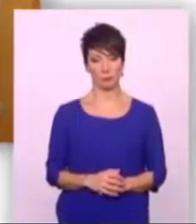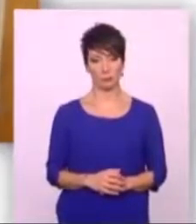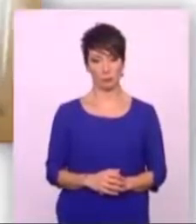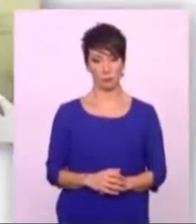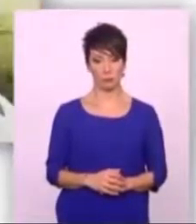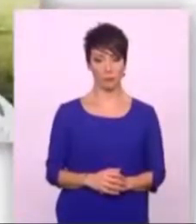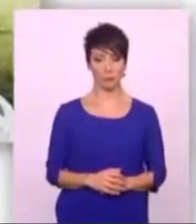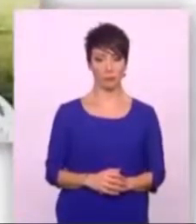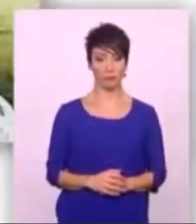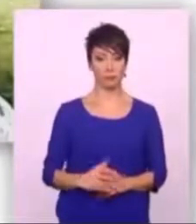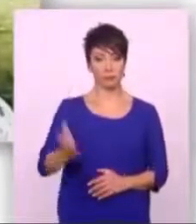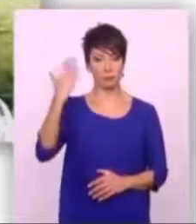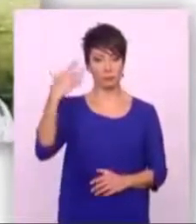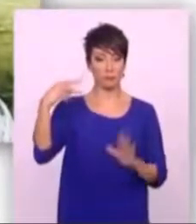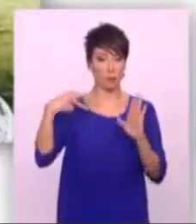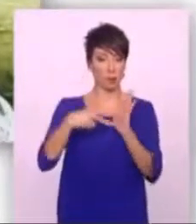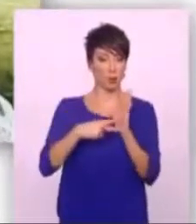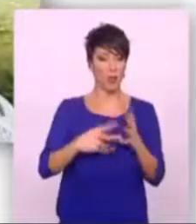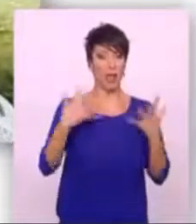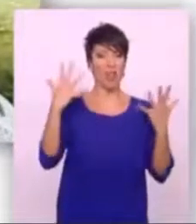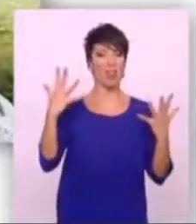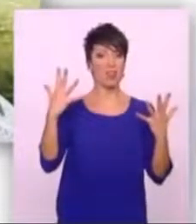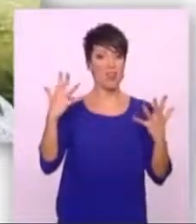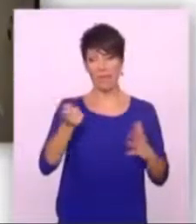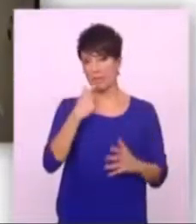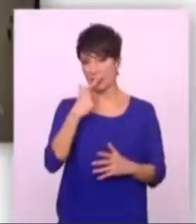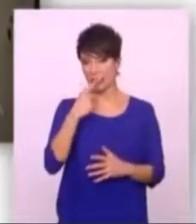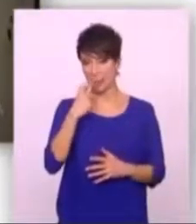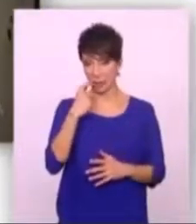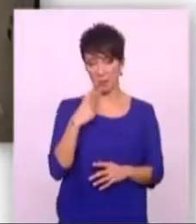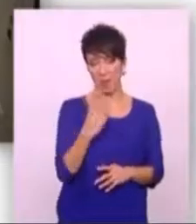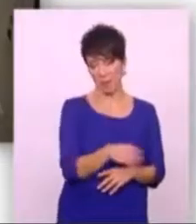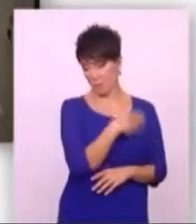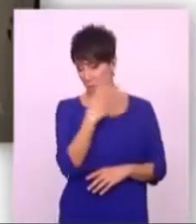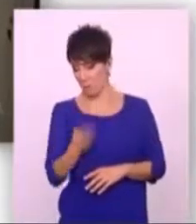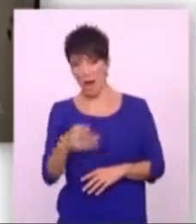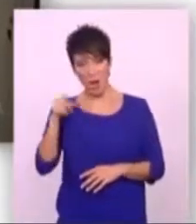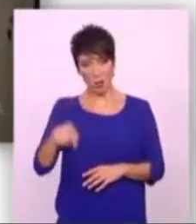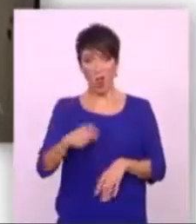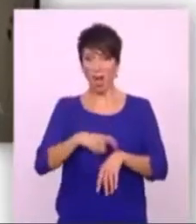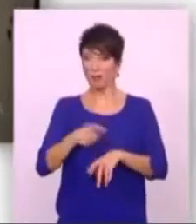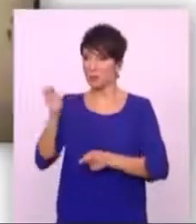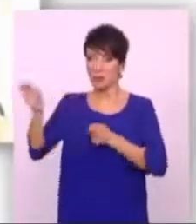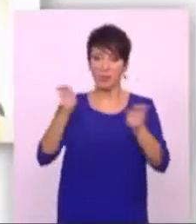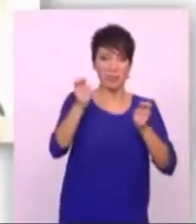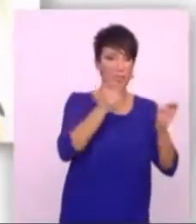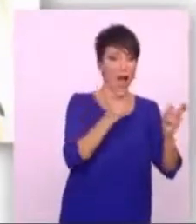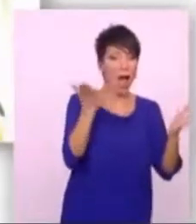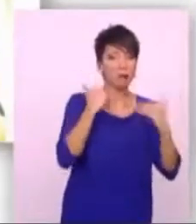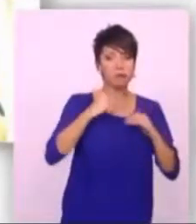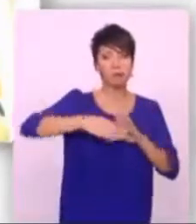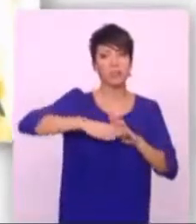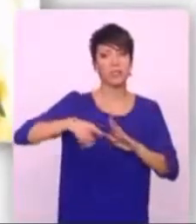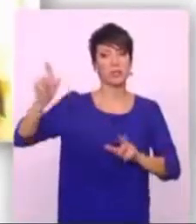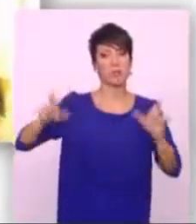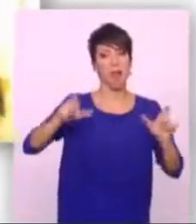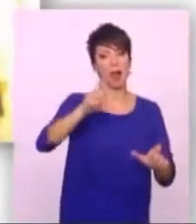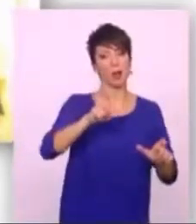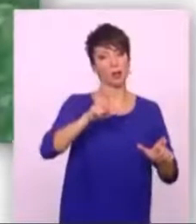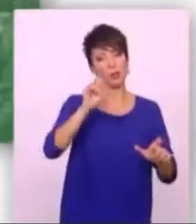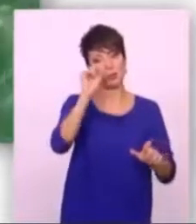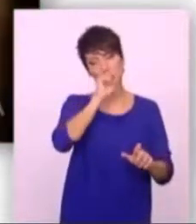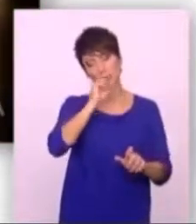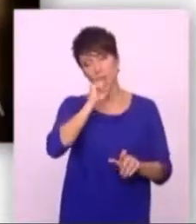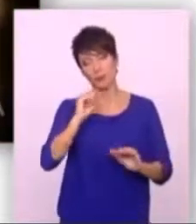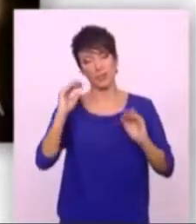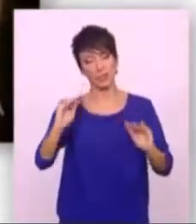Αποσπάσματα που χρησιμοποιούμε στο βίντεο. Γυροκομείο Αθηνών, πηγές. Μας κάνουν παράπονα για το φαγητό, για τη